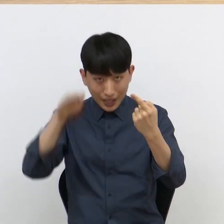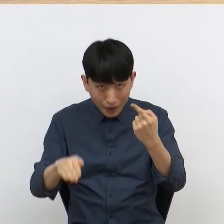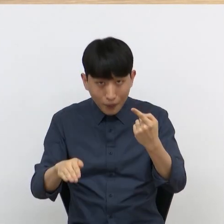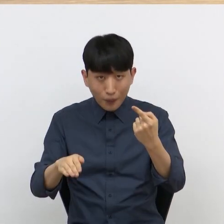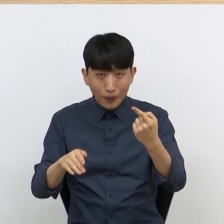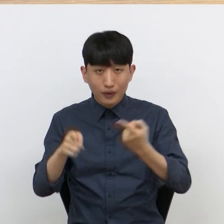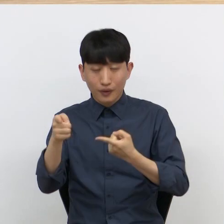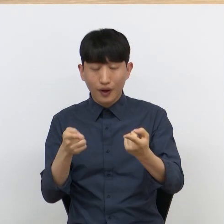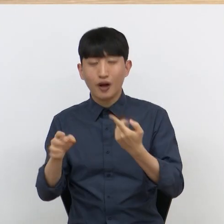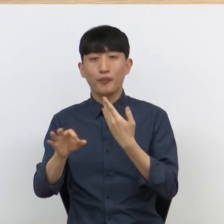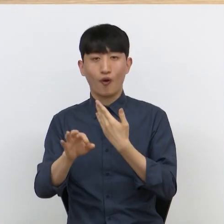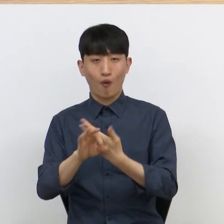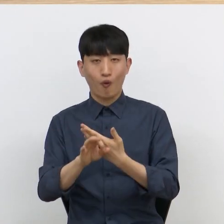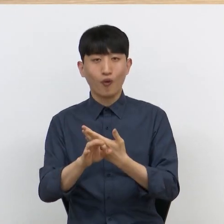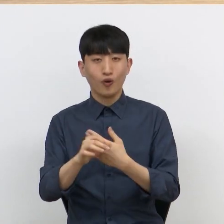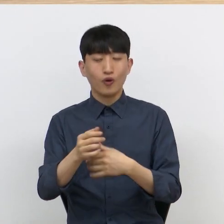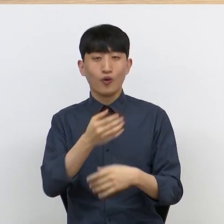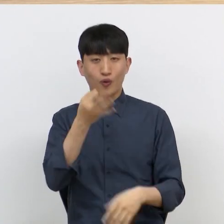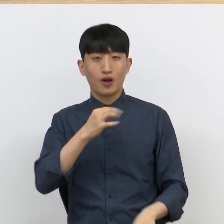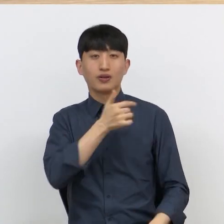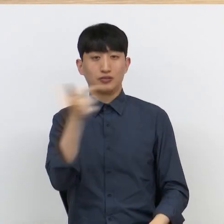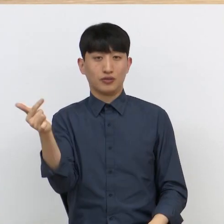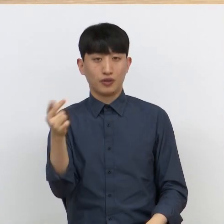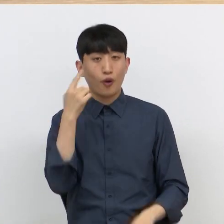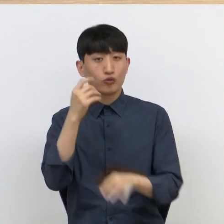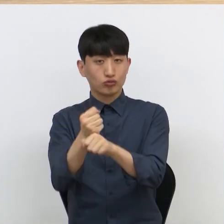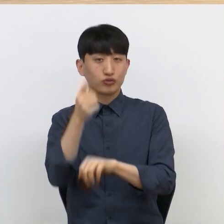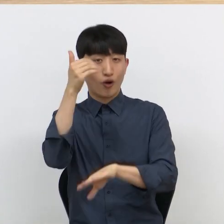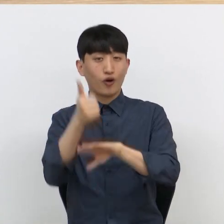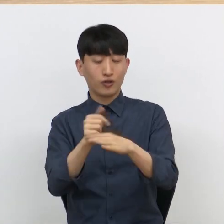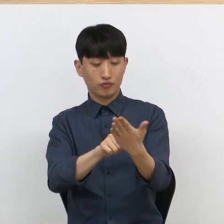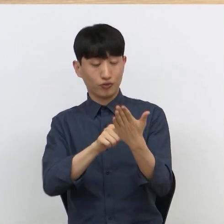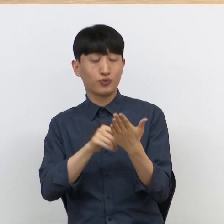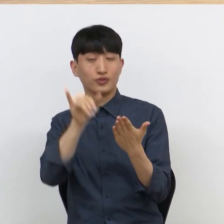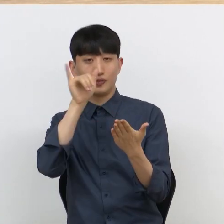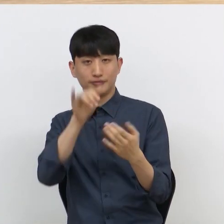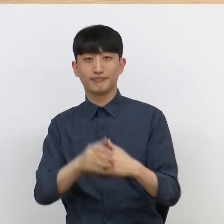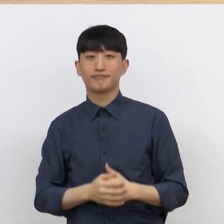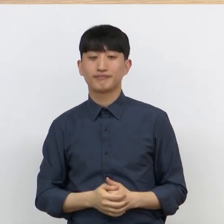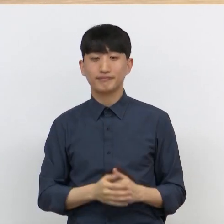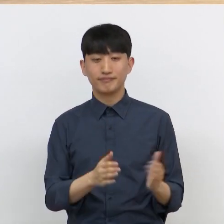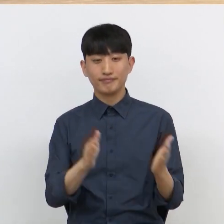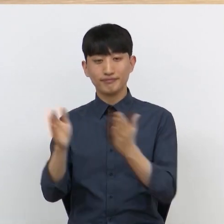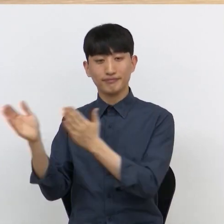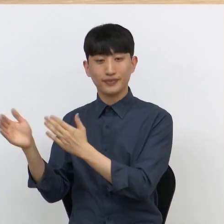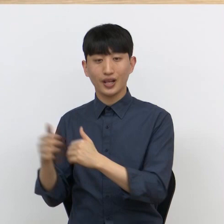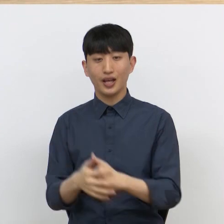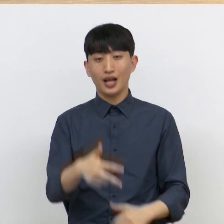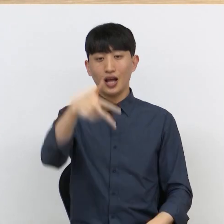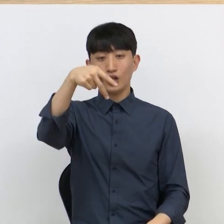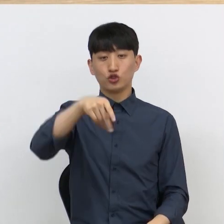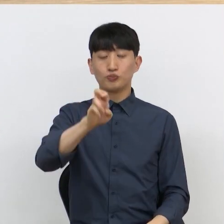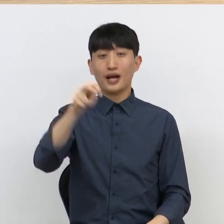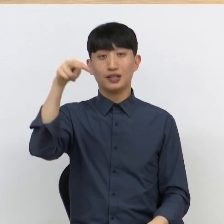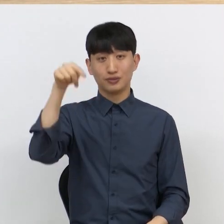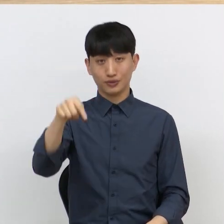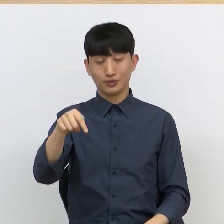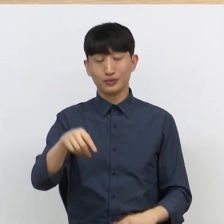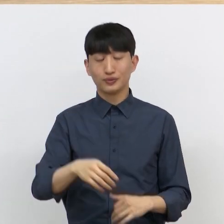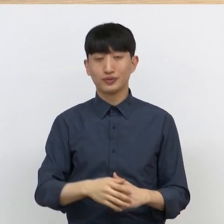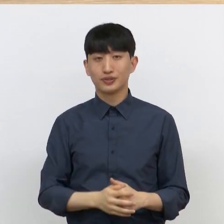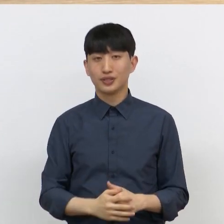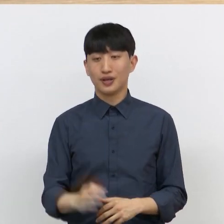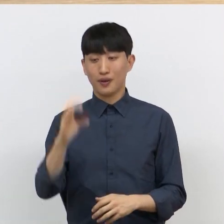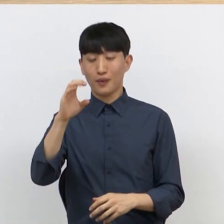되게 많습니다. 그 다음에 이제 주파수 활동을 어떻게 하느냐인데, 이것은 기본적으로는 코클리어